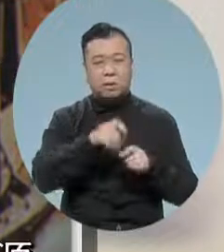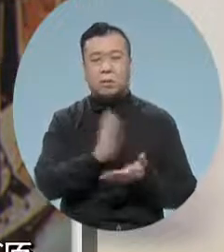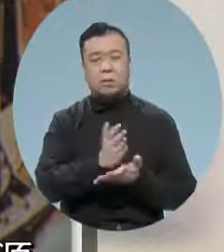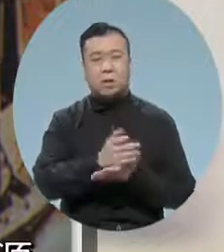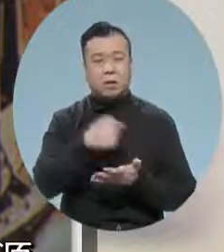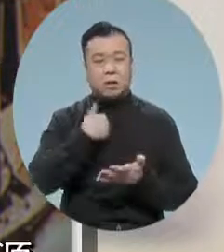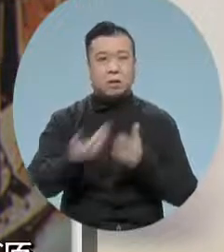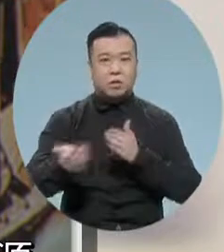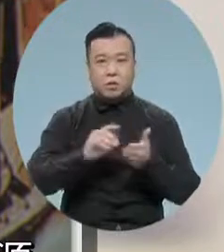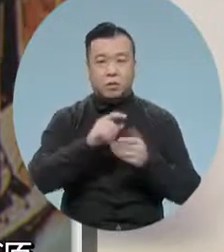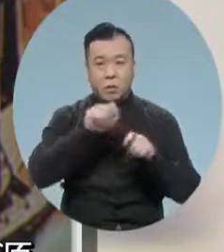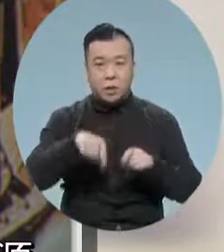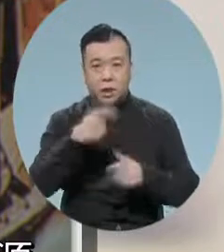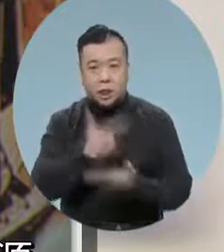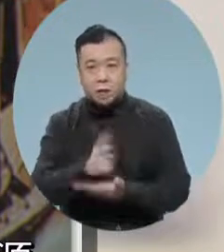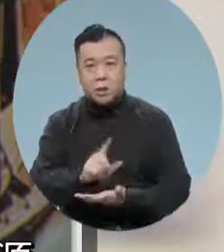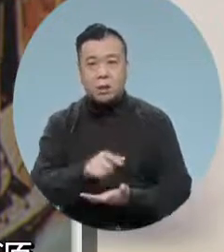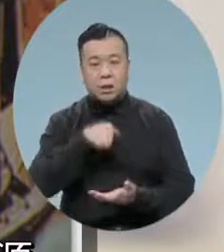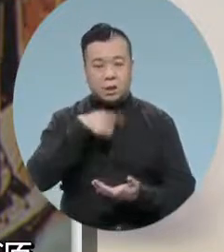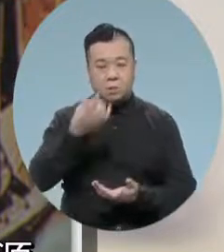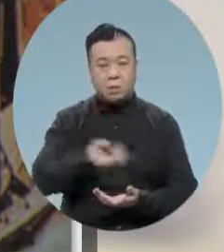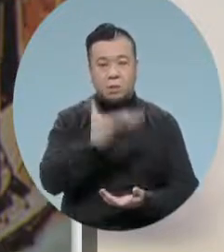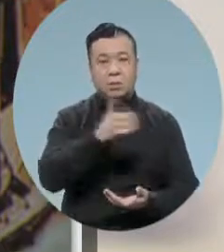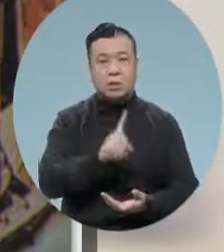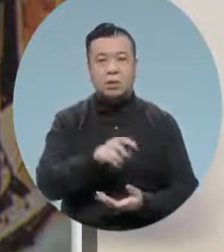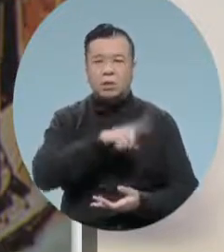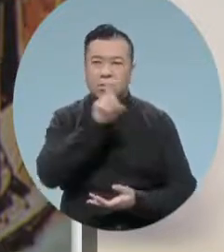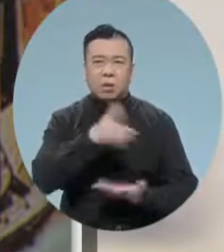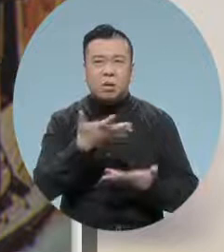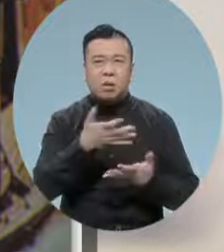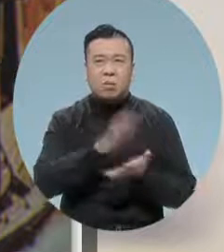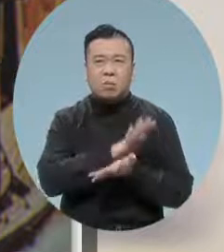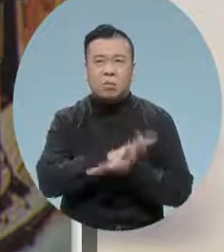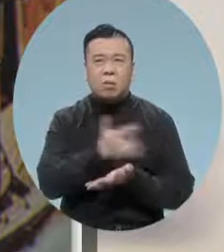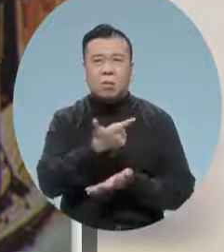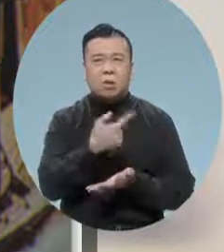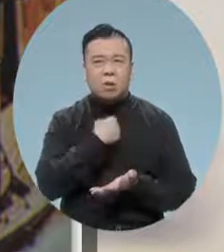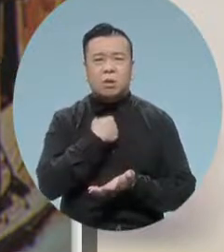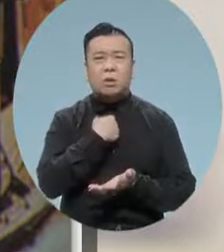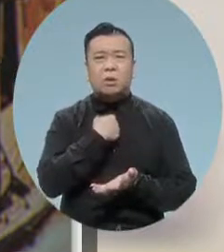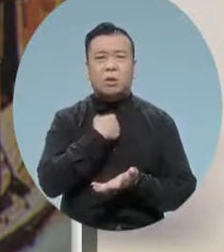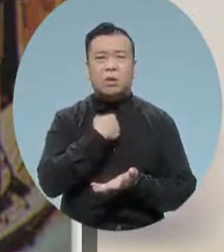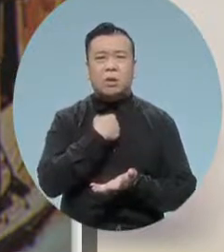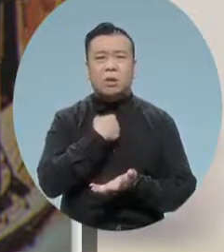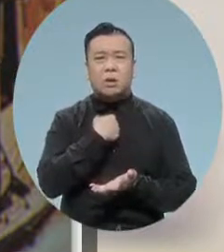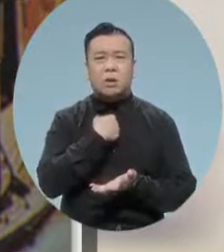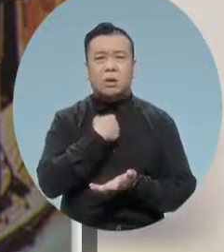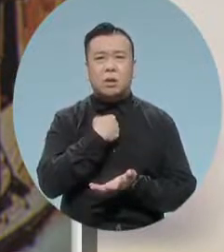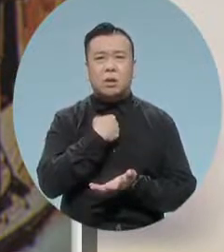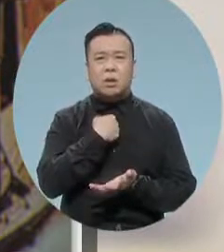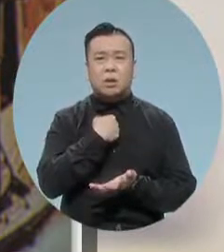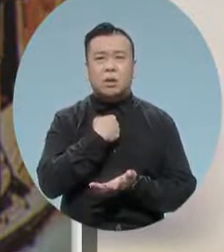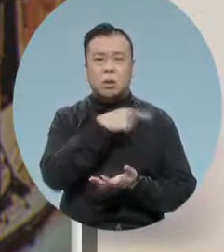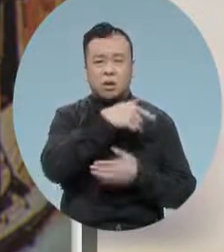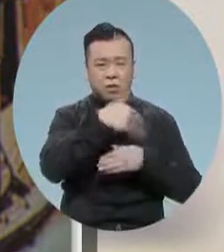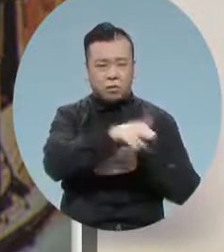反為更加帶出嘅問題咧，就係我哋嘅來源咧，點解咁耐咧都仍然咧係將一個